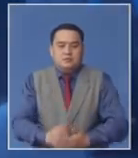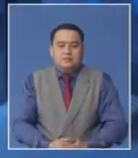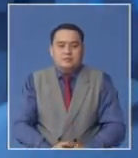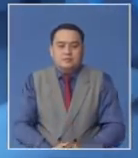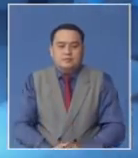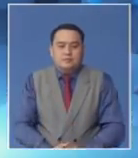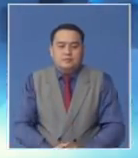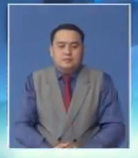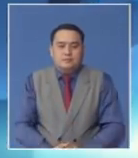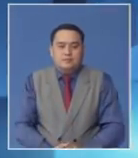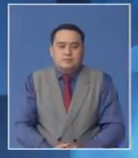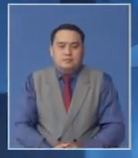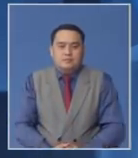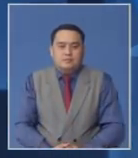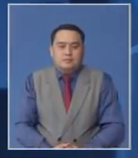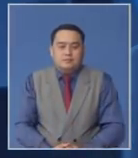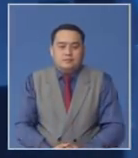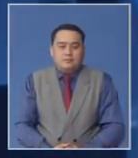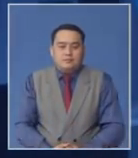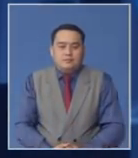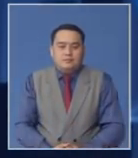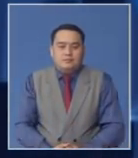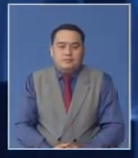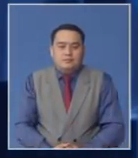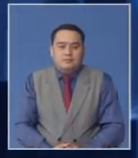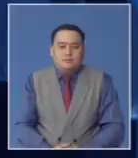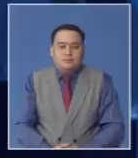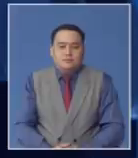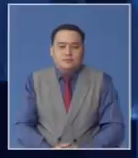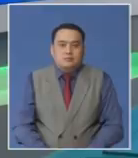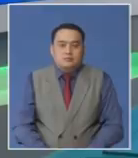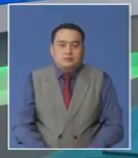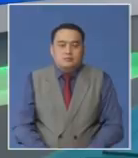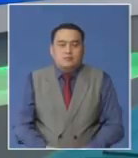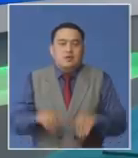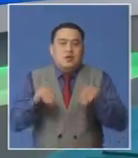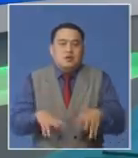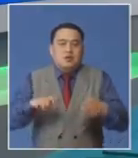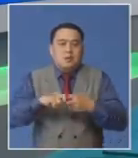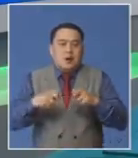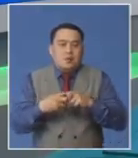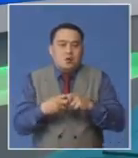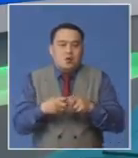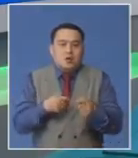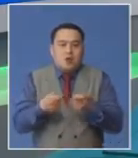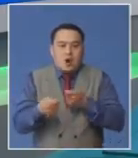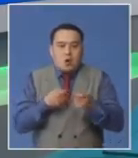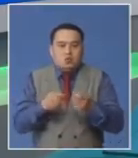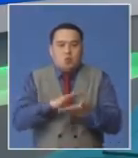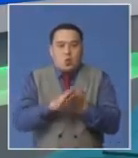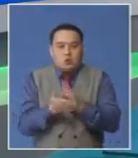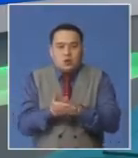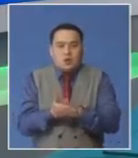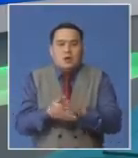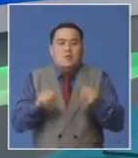жаслан шенген j телекомпания же досок из кондинский район решить спор урегулировать конфликт